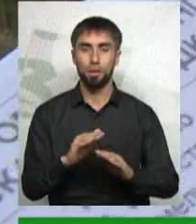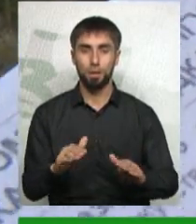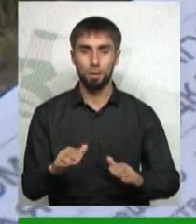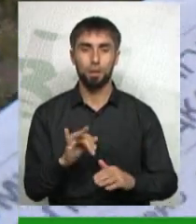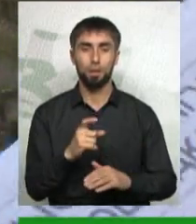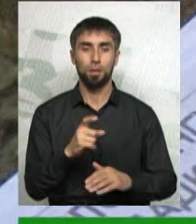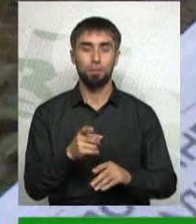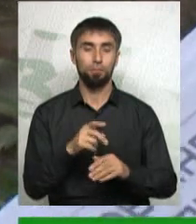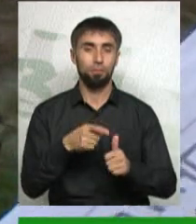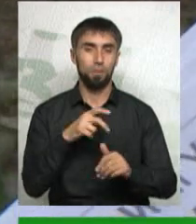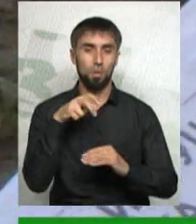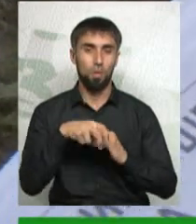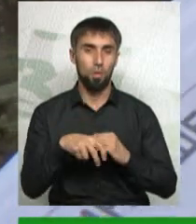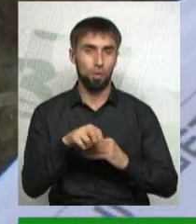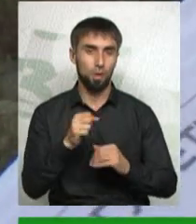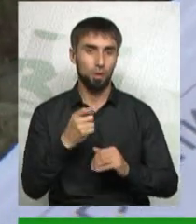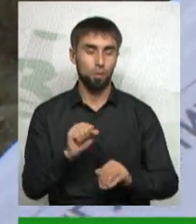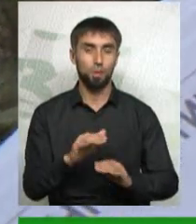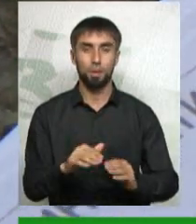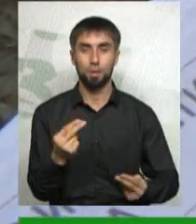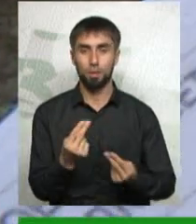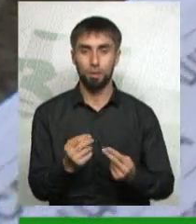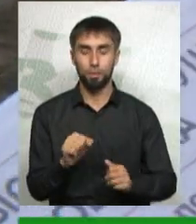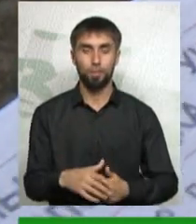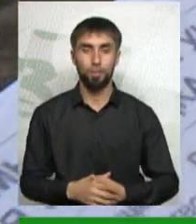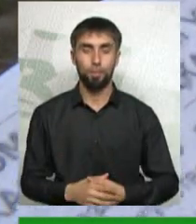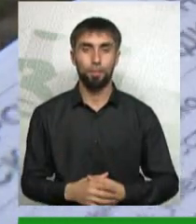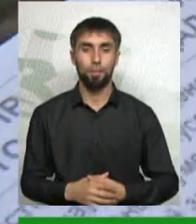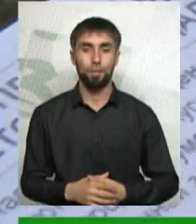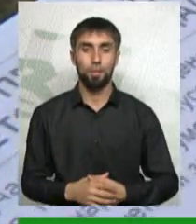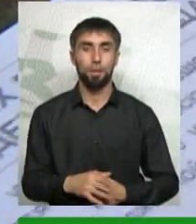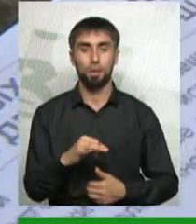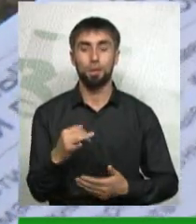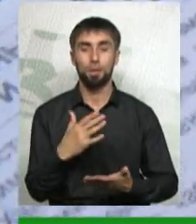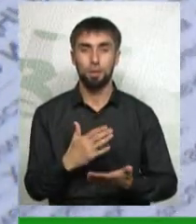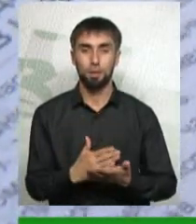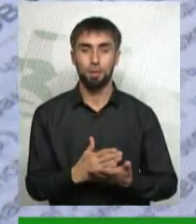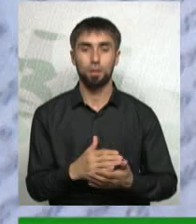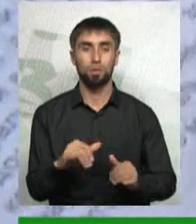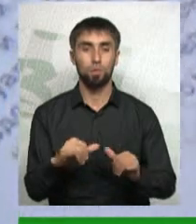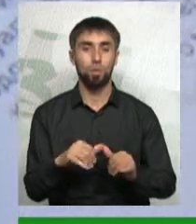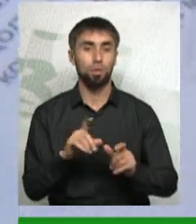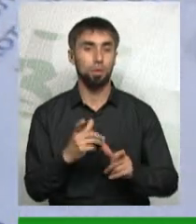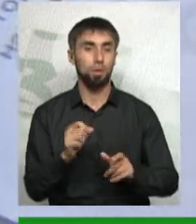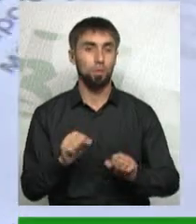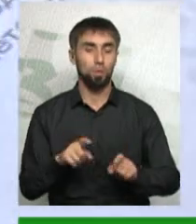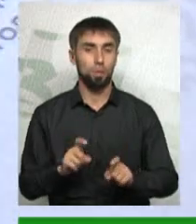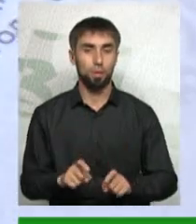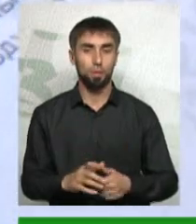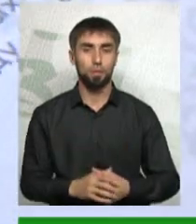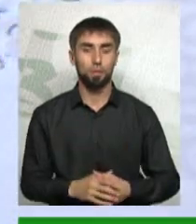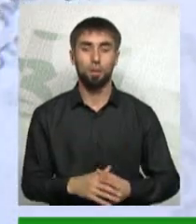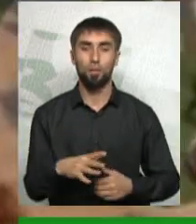холмами, вот, где можно скатиться, попрыгать. И есть тут столики, можно посидеть